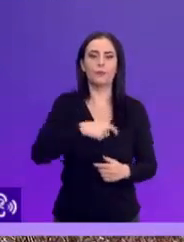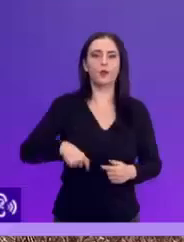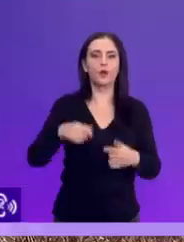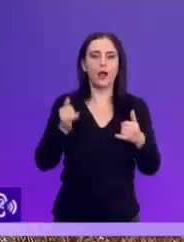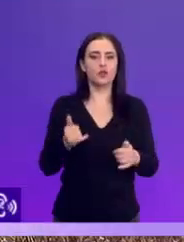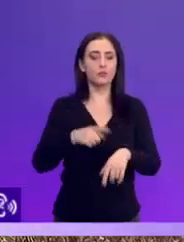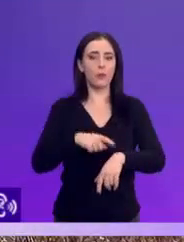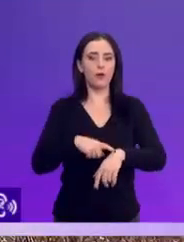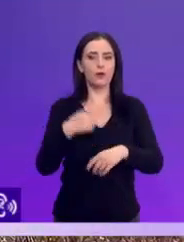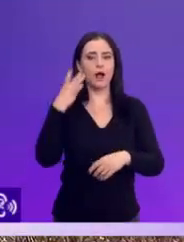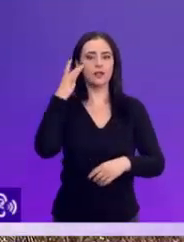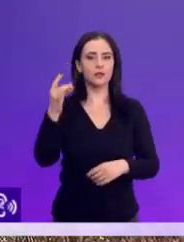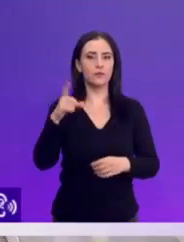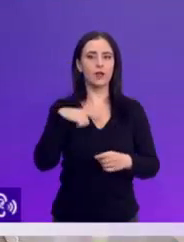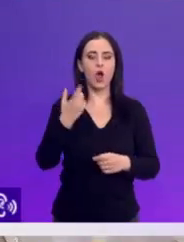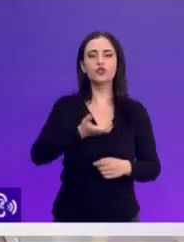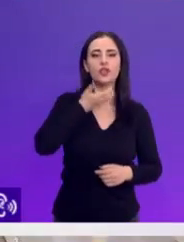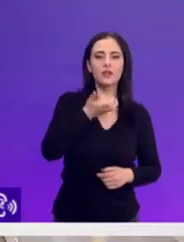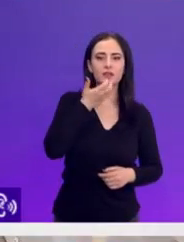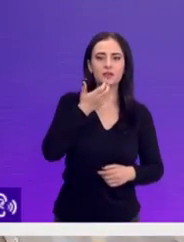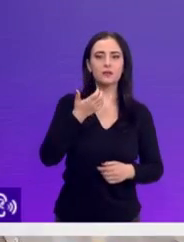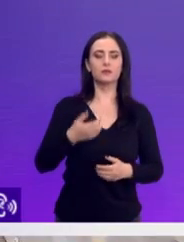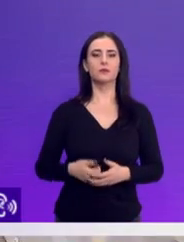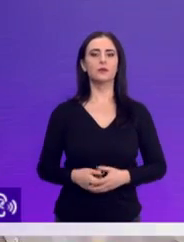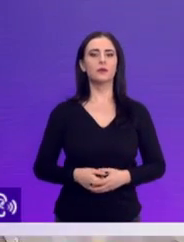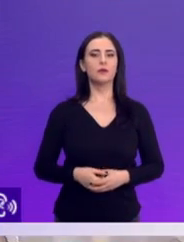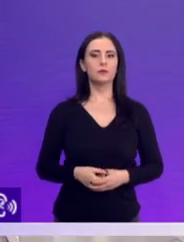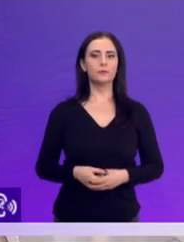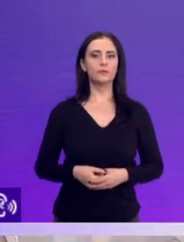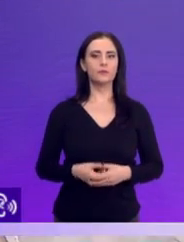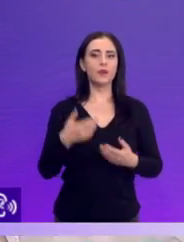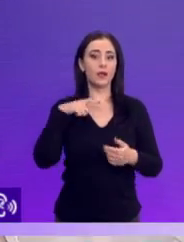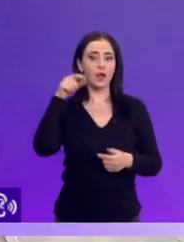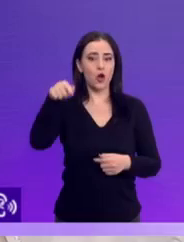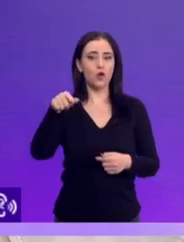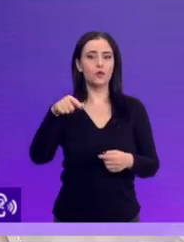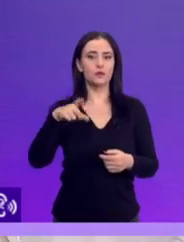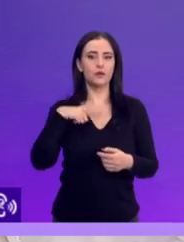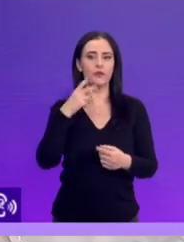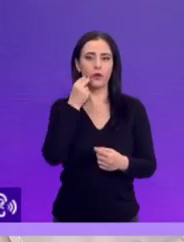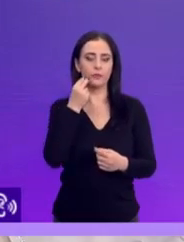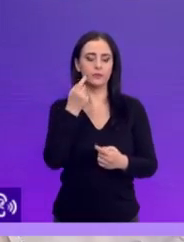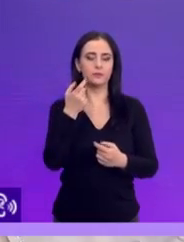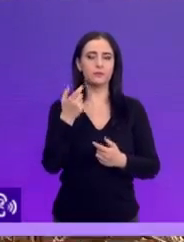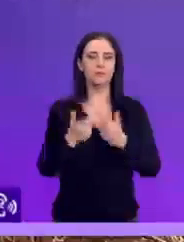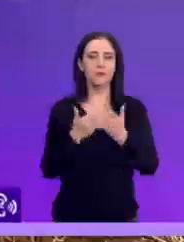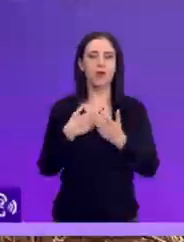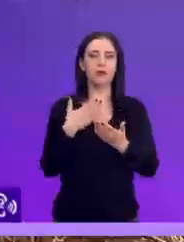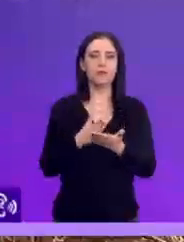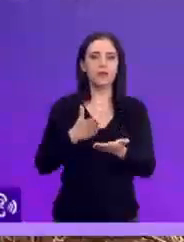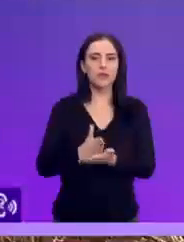aceste momente se află la o ședință în Ploiești. Acolo vorbește cu